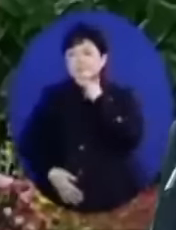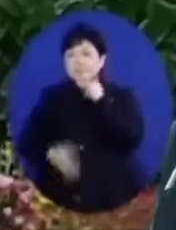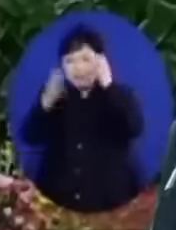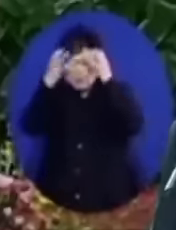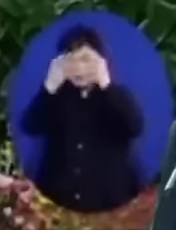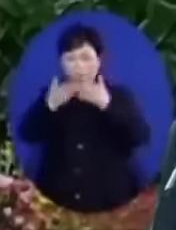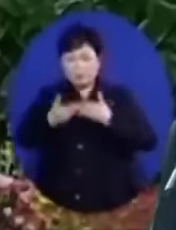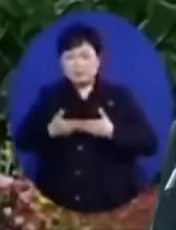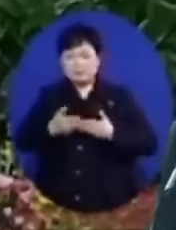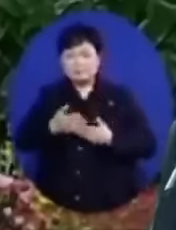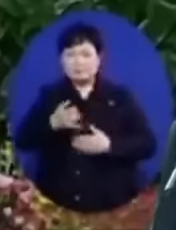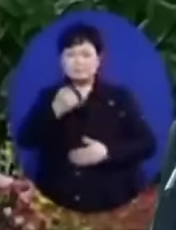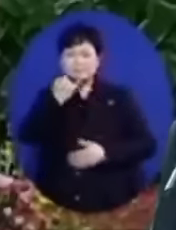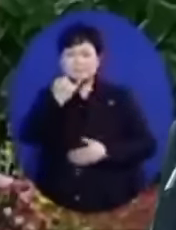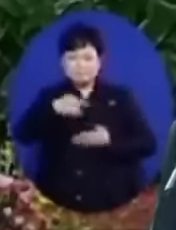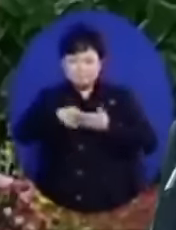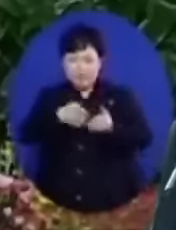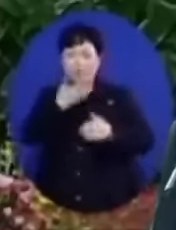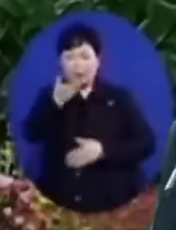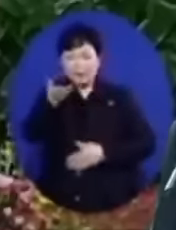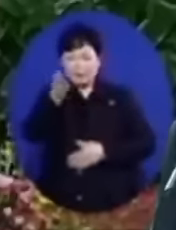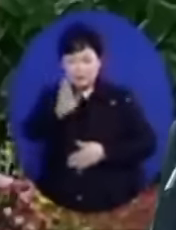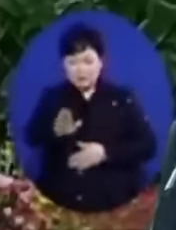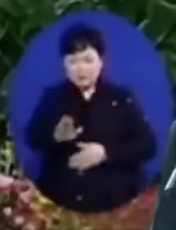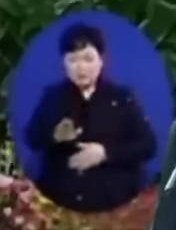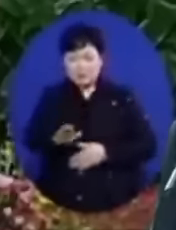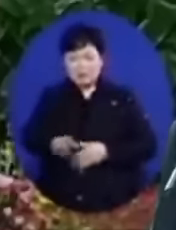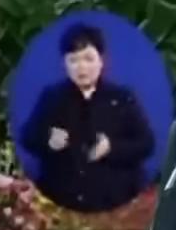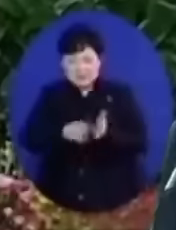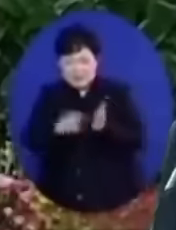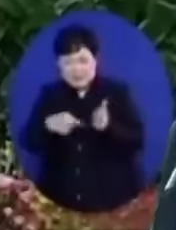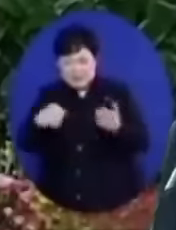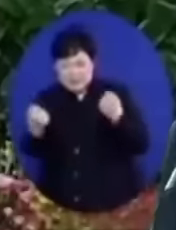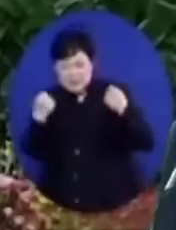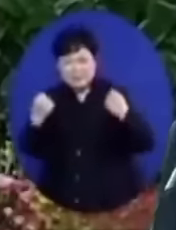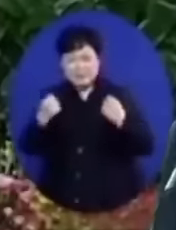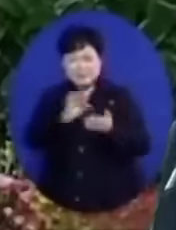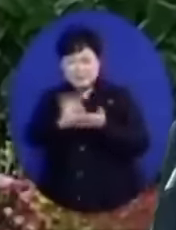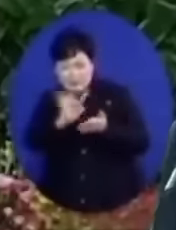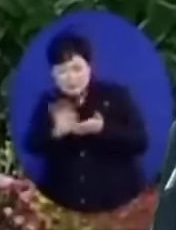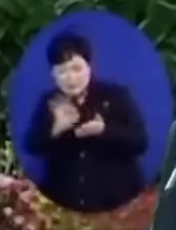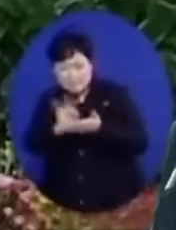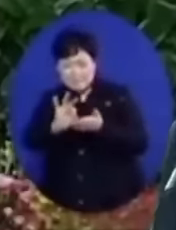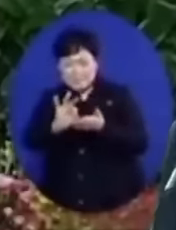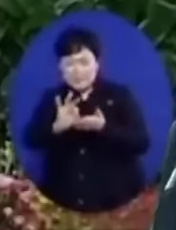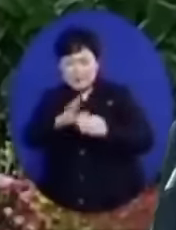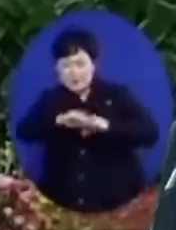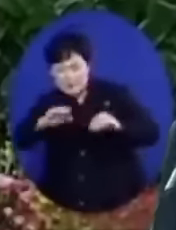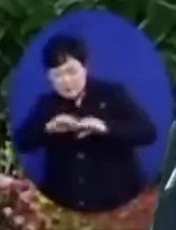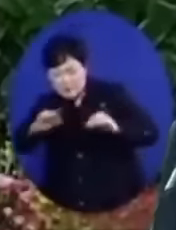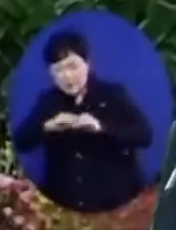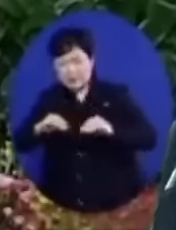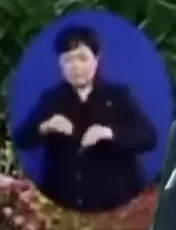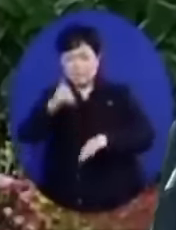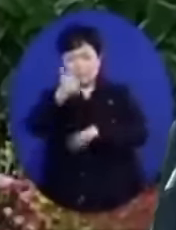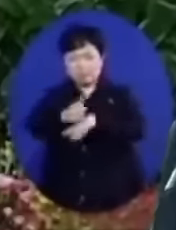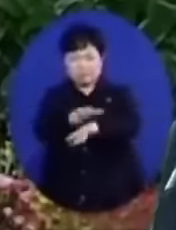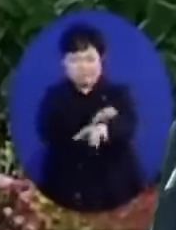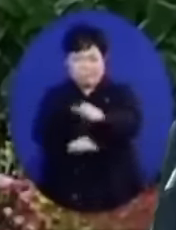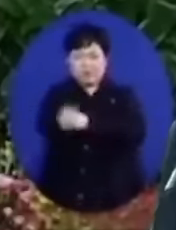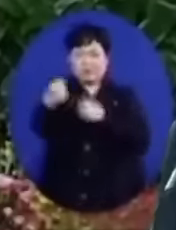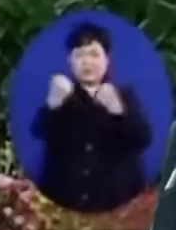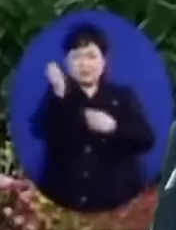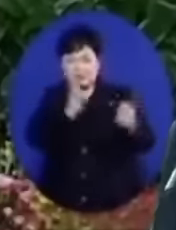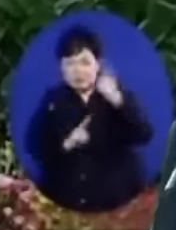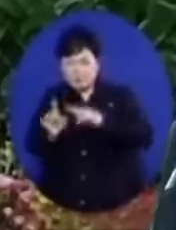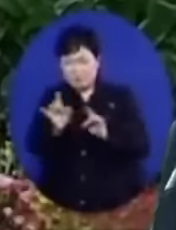받아들이고 그를 극복합니다. 그러지 못하고 성급하게 내 힘으로 나가서 대적하다 싸움을 일으키고 상처를